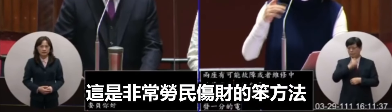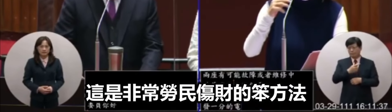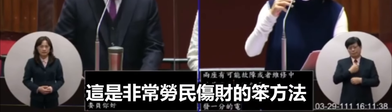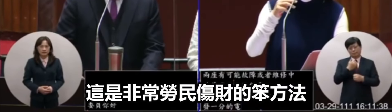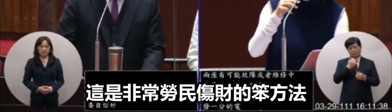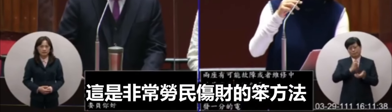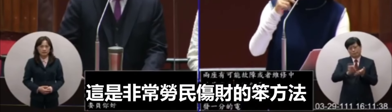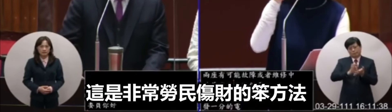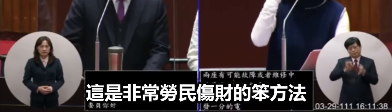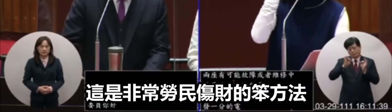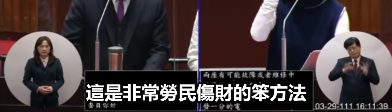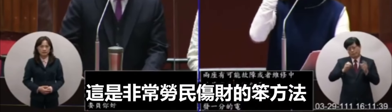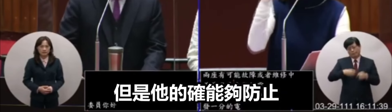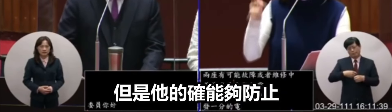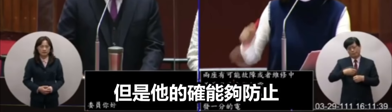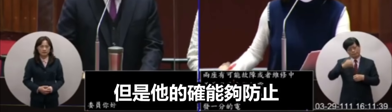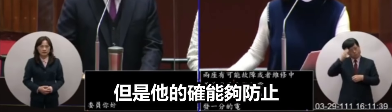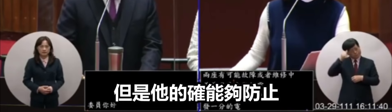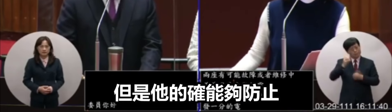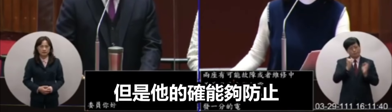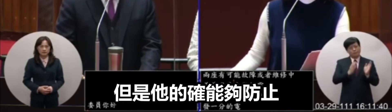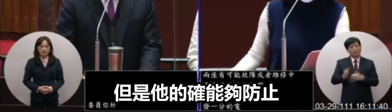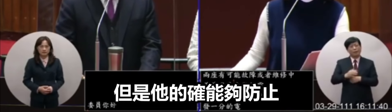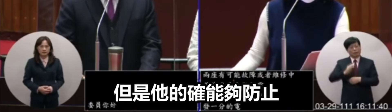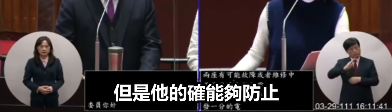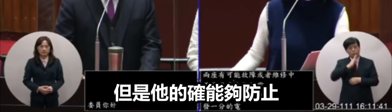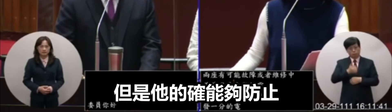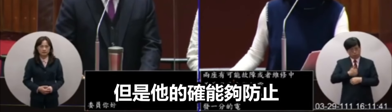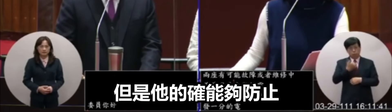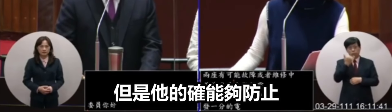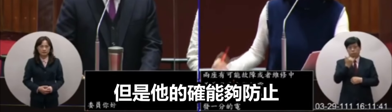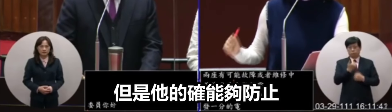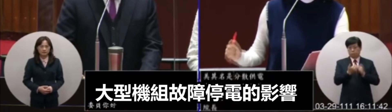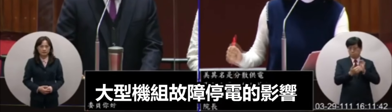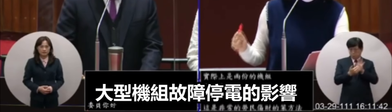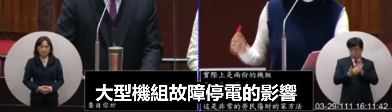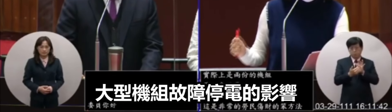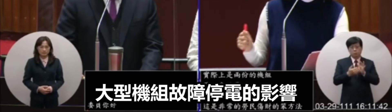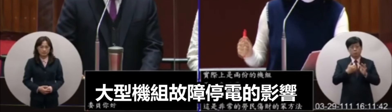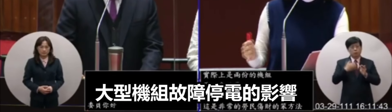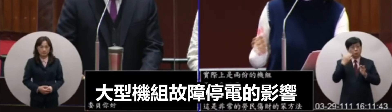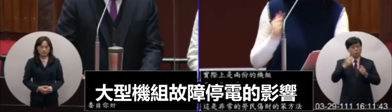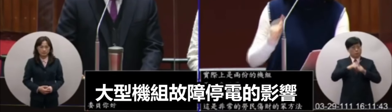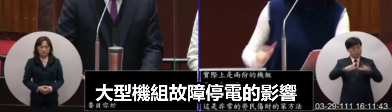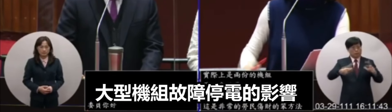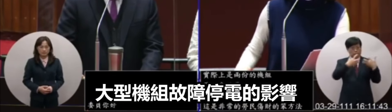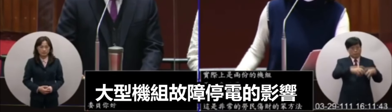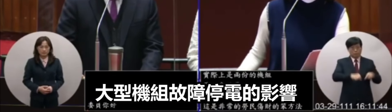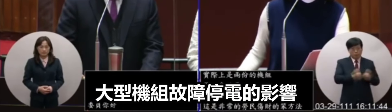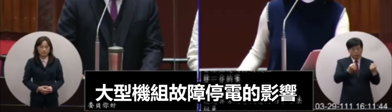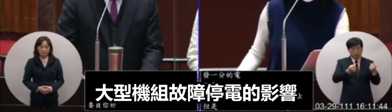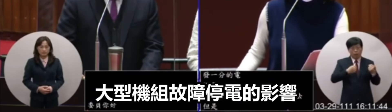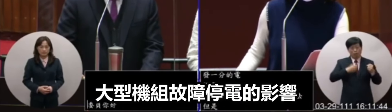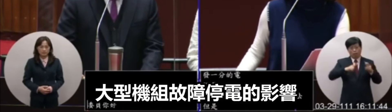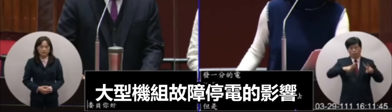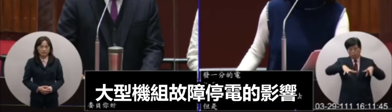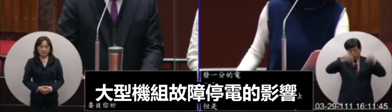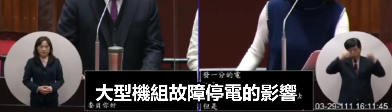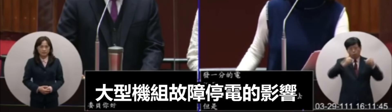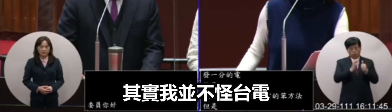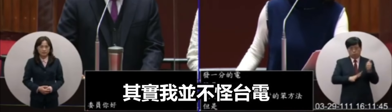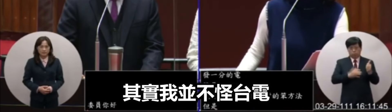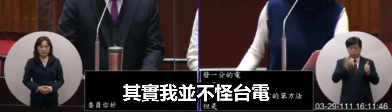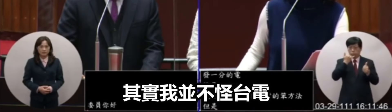民伤财的笨方法，但是它的确能够防止大型机组故障停电的影